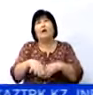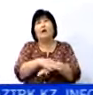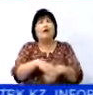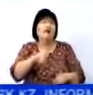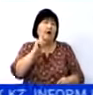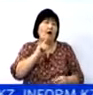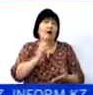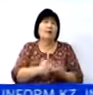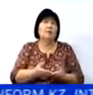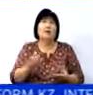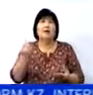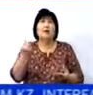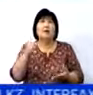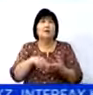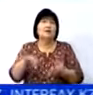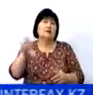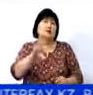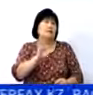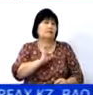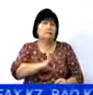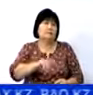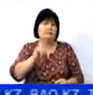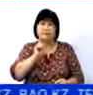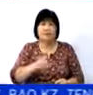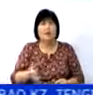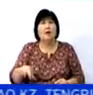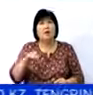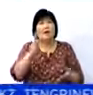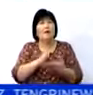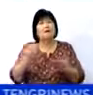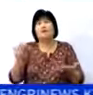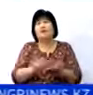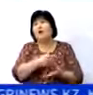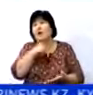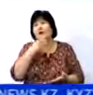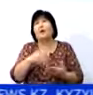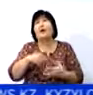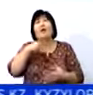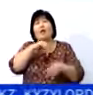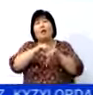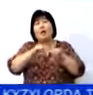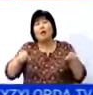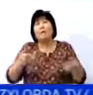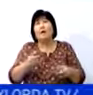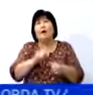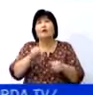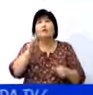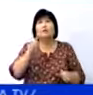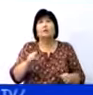ыңғайлы болса. Ценалар бәрі приемлемы енді. Бәрі бар, свежий ет бар, колбаса. Особенно мынау